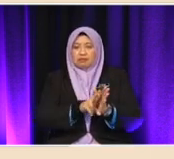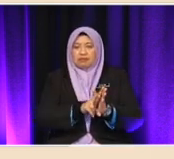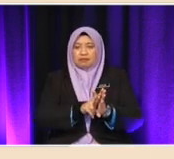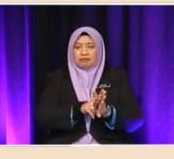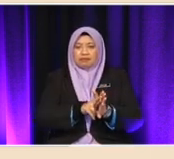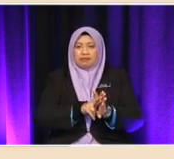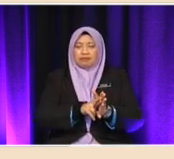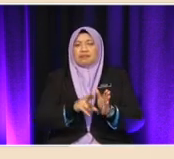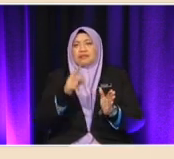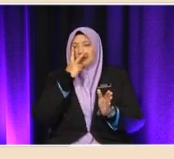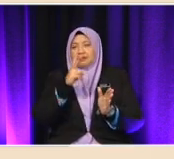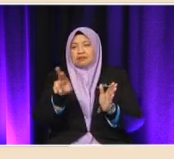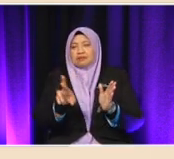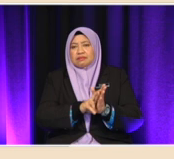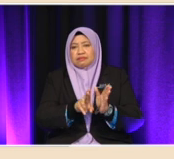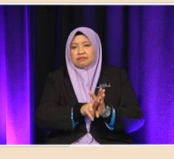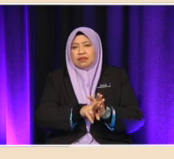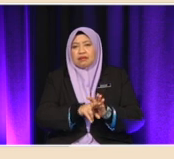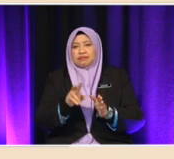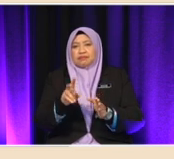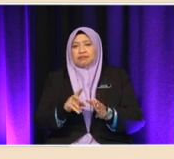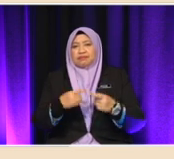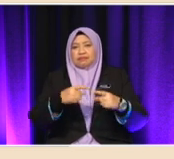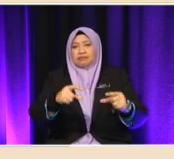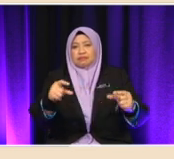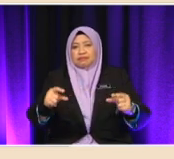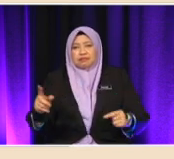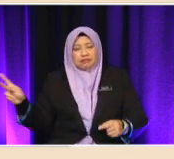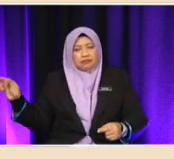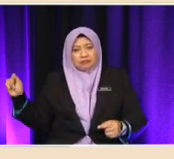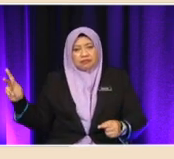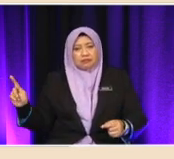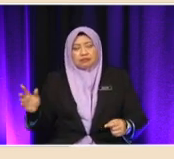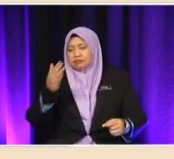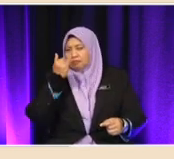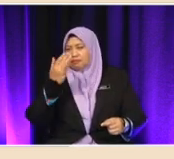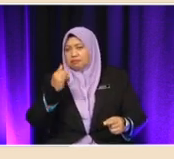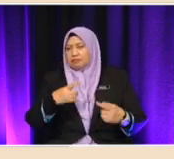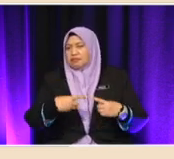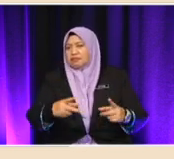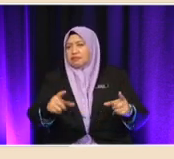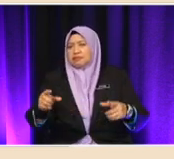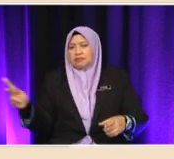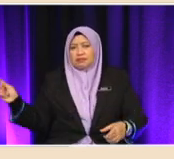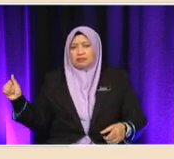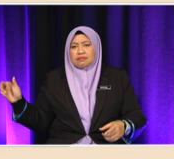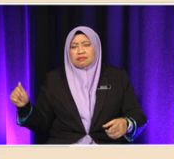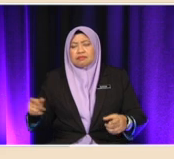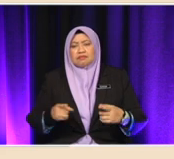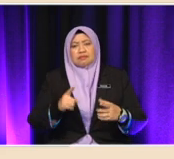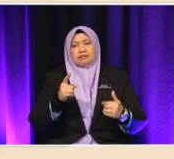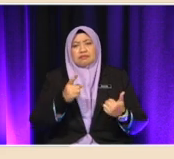S1 S1 masuk dia bergerak ke kanan bergerak ke kanan